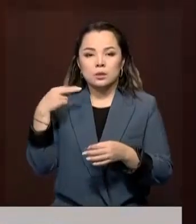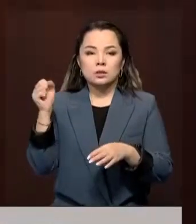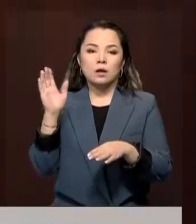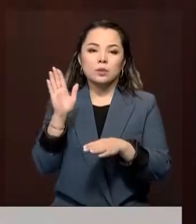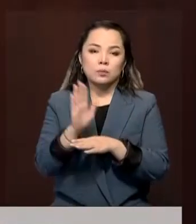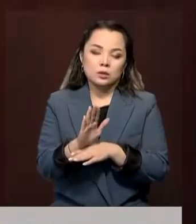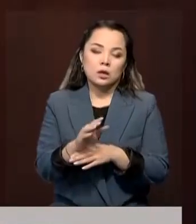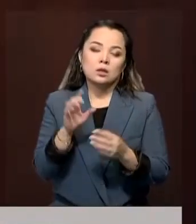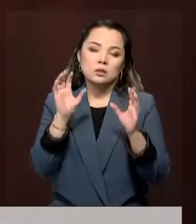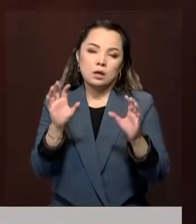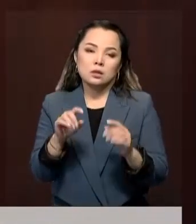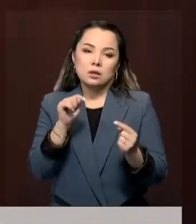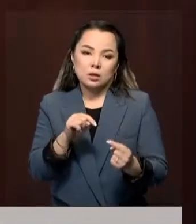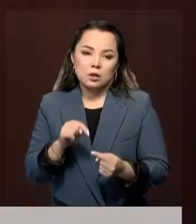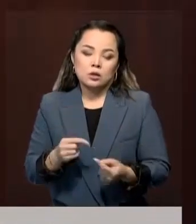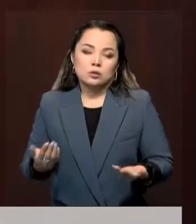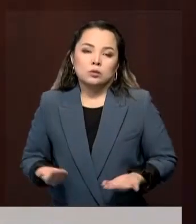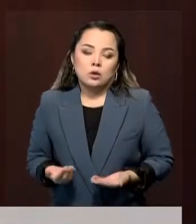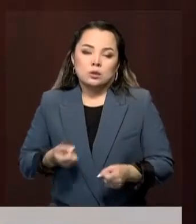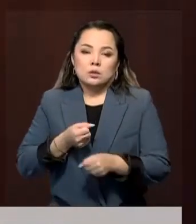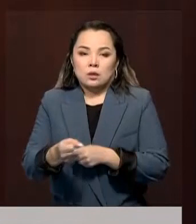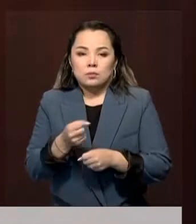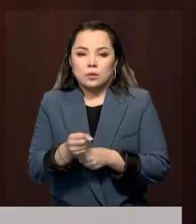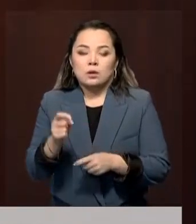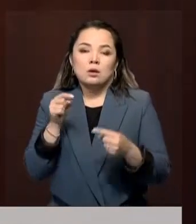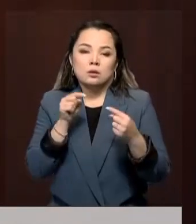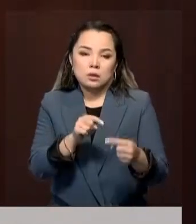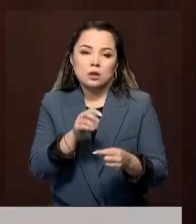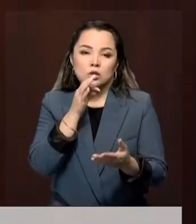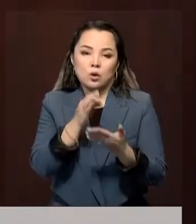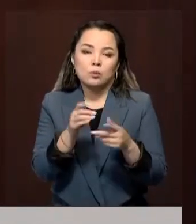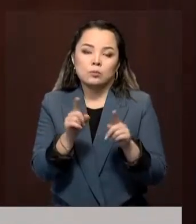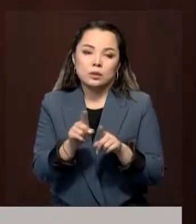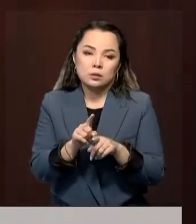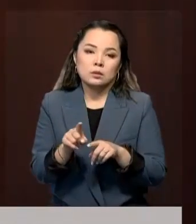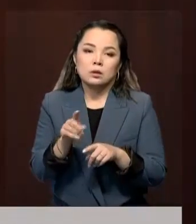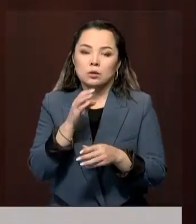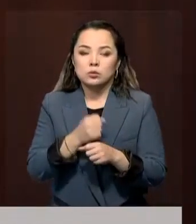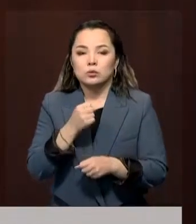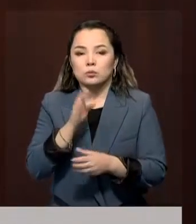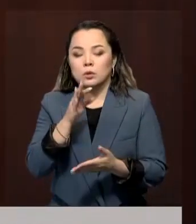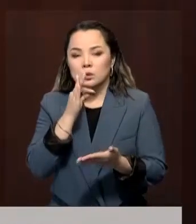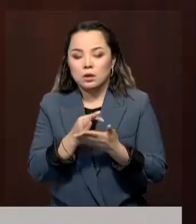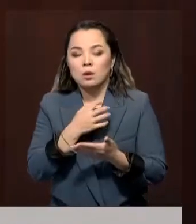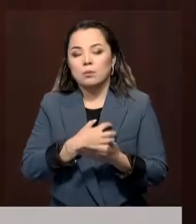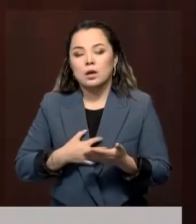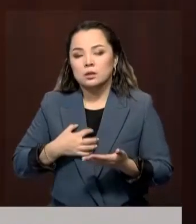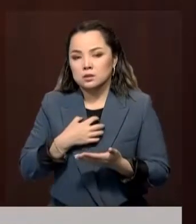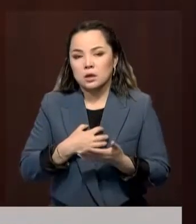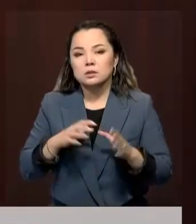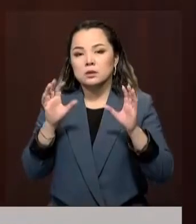тиісті заңдарға тұрмыстық зорлық-зомбылыққа қатысты жауапкершілікті күшейтетін